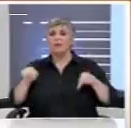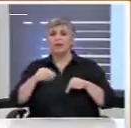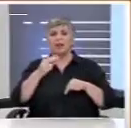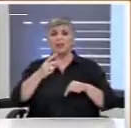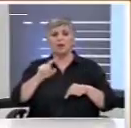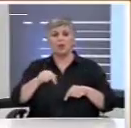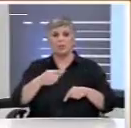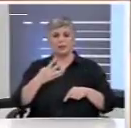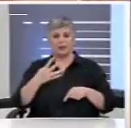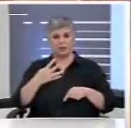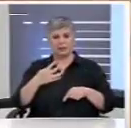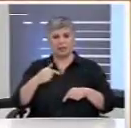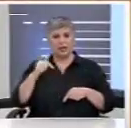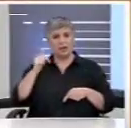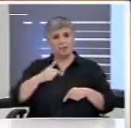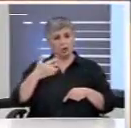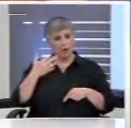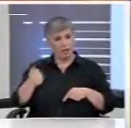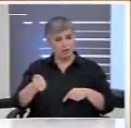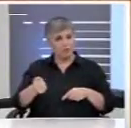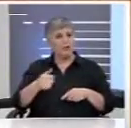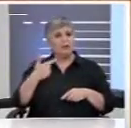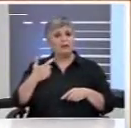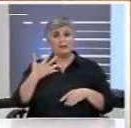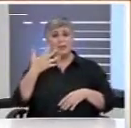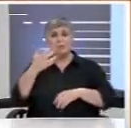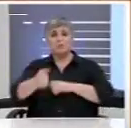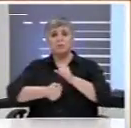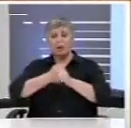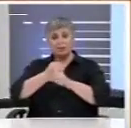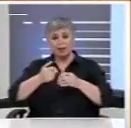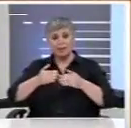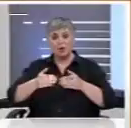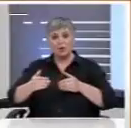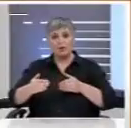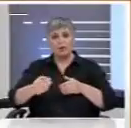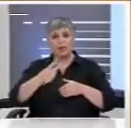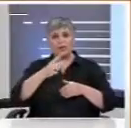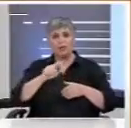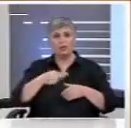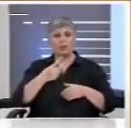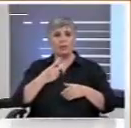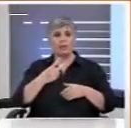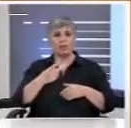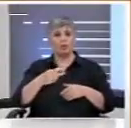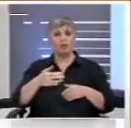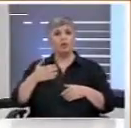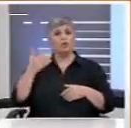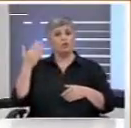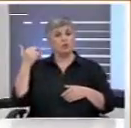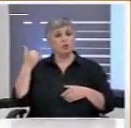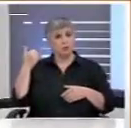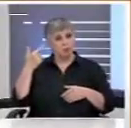4,2 πρωτογενή πλεονάσματα για τα επόμενα 5 χρόνια. Και σας θυμίζω ότι το ΔΝΤ τότε έλεγε όντως ότι